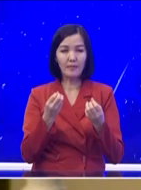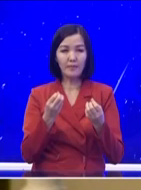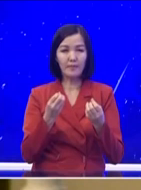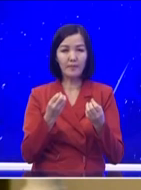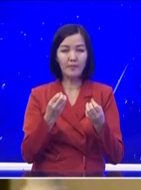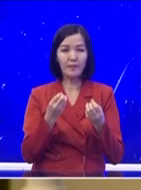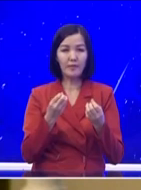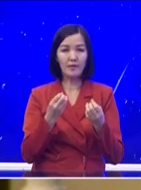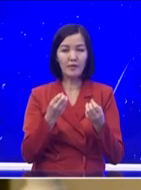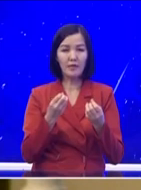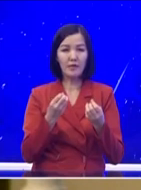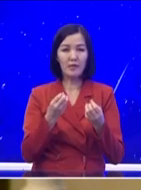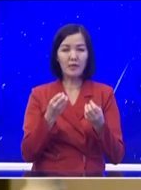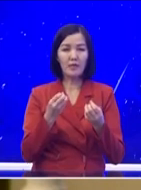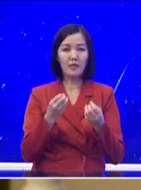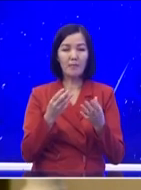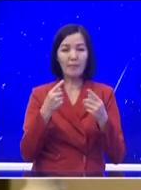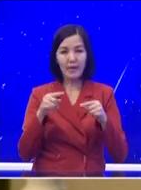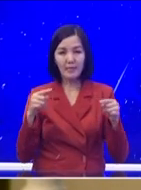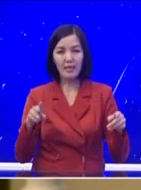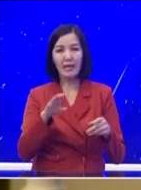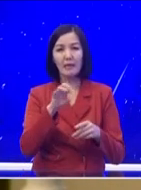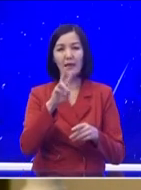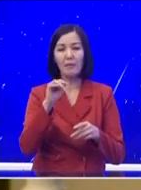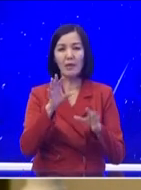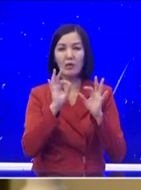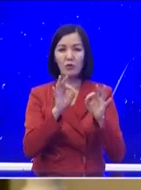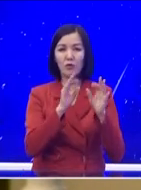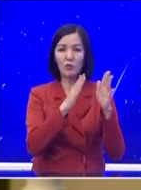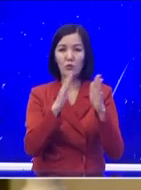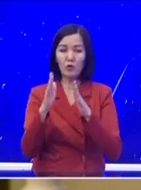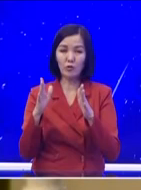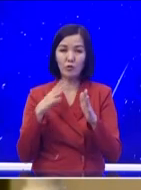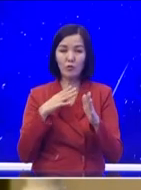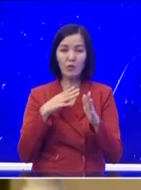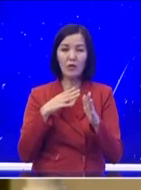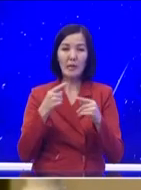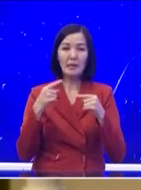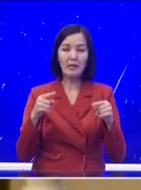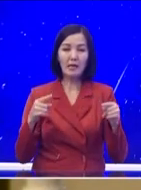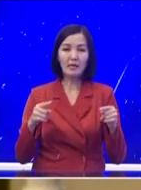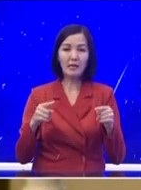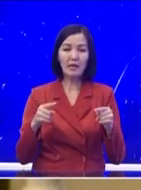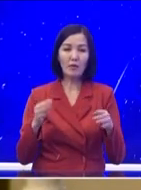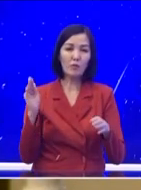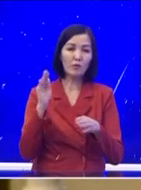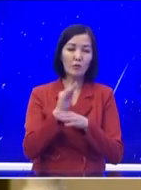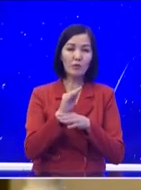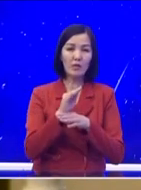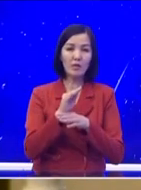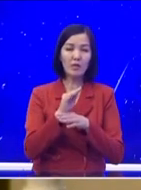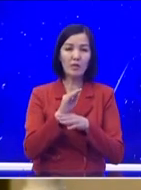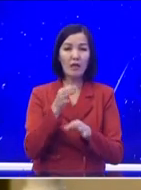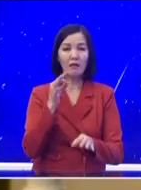әліпби нұсқасындағы диакритикалық таңбалардың орын-орнымен тұруы, міне осындай және тағы да қосымша